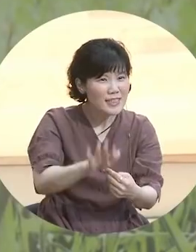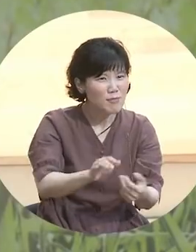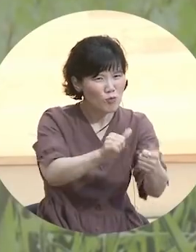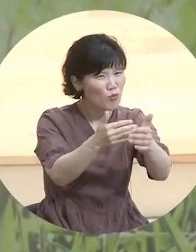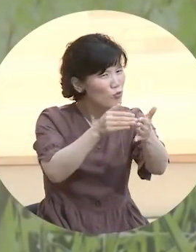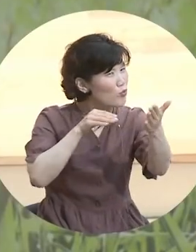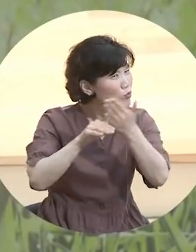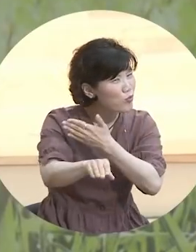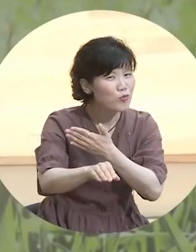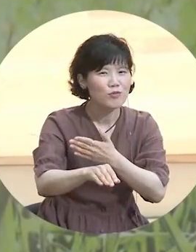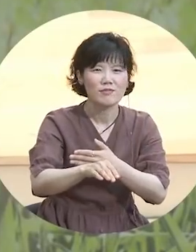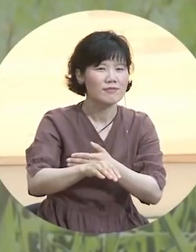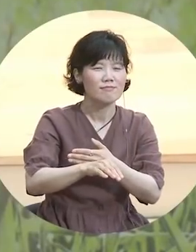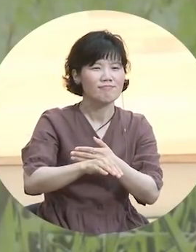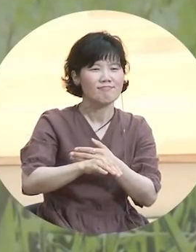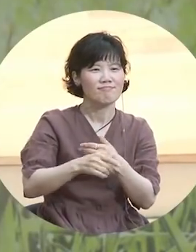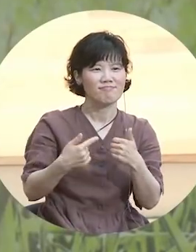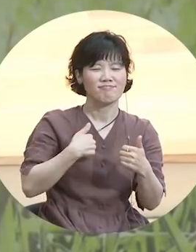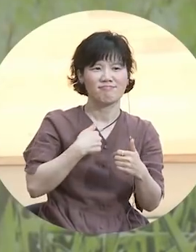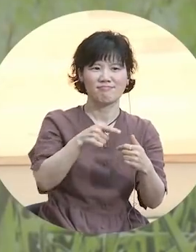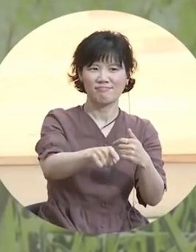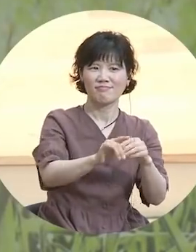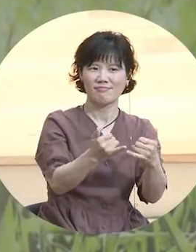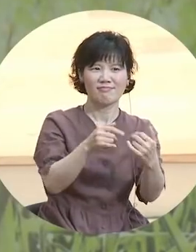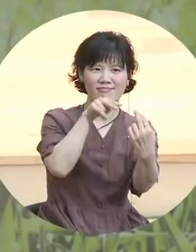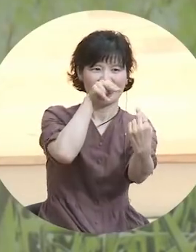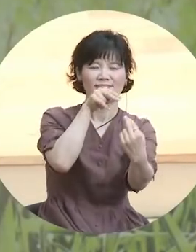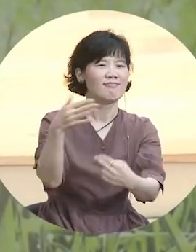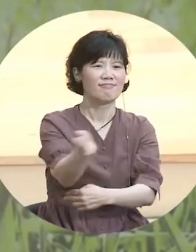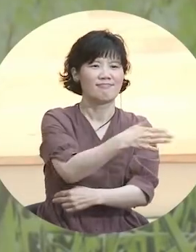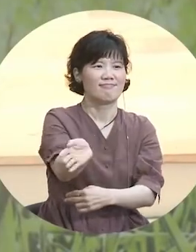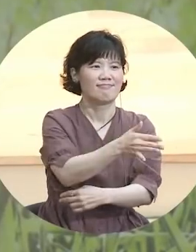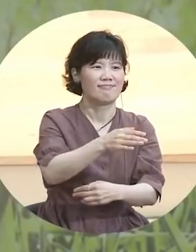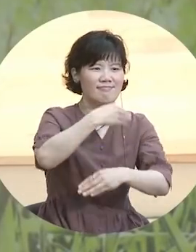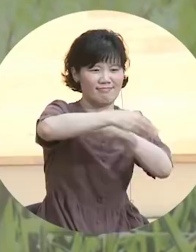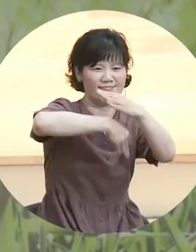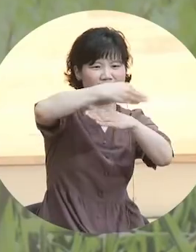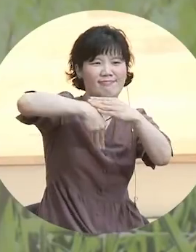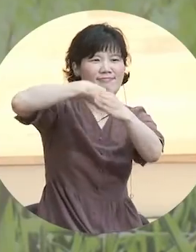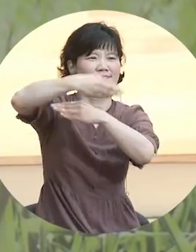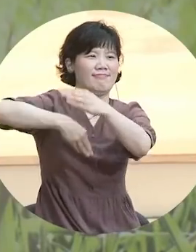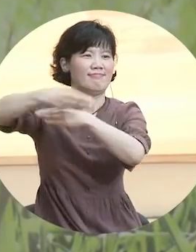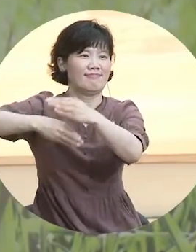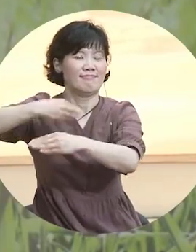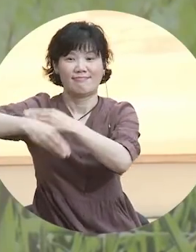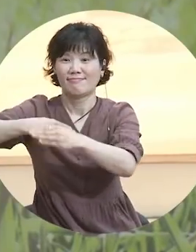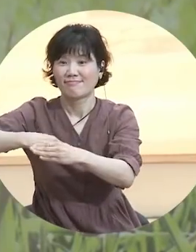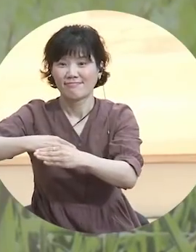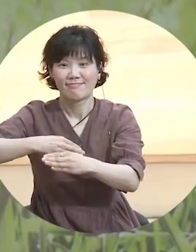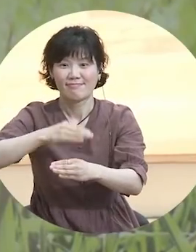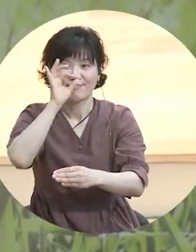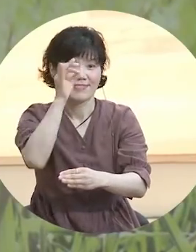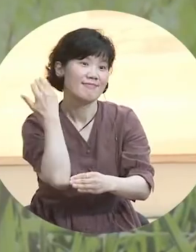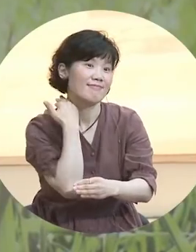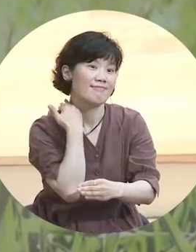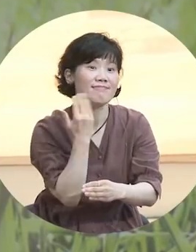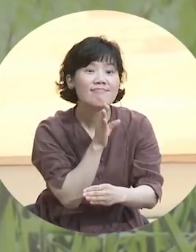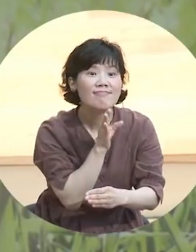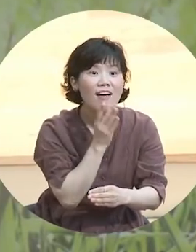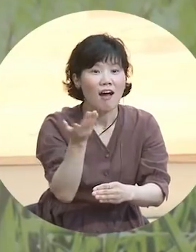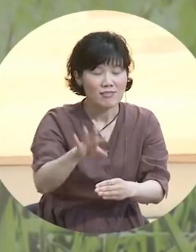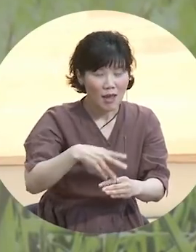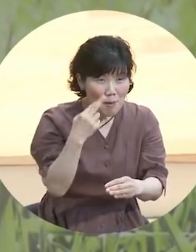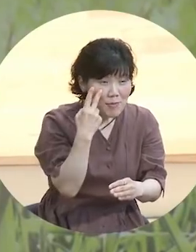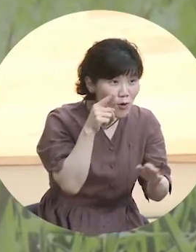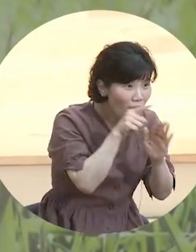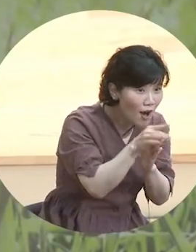다음부터는 장례 예배를 집례를 해도 못 보죠. 꽁꽁 싸매니까 못 봐요. 한 번도 고인의 얼굴을 못 봐요. 그러다가 미국에